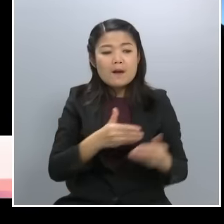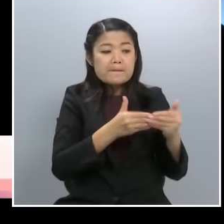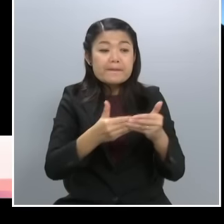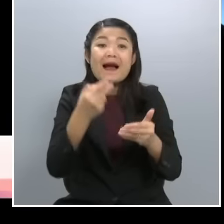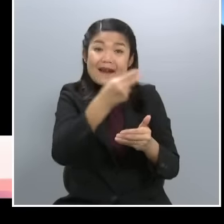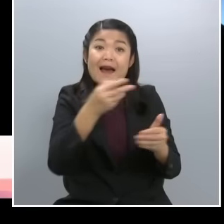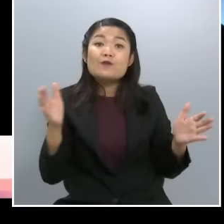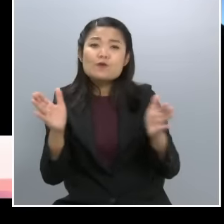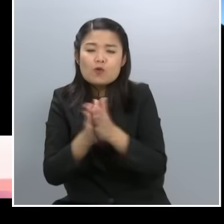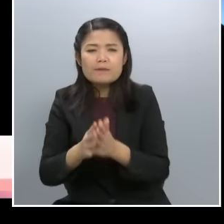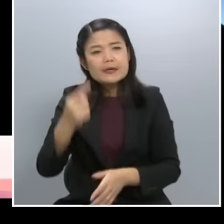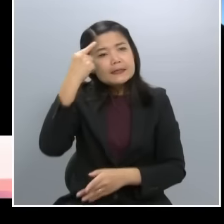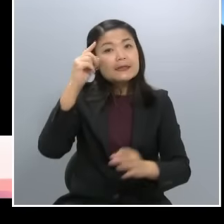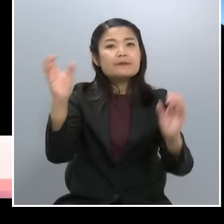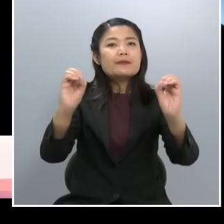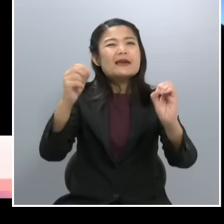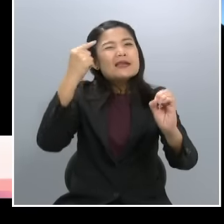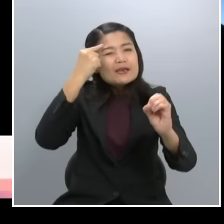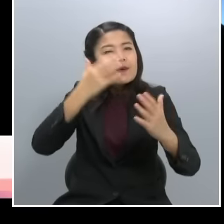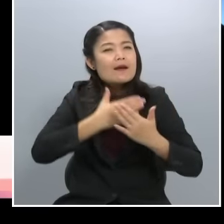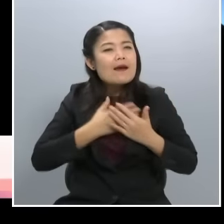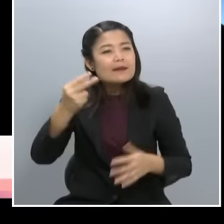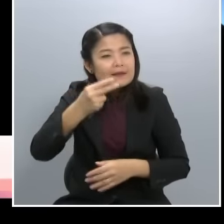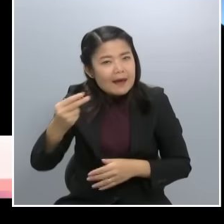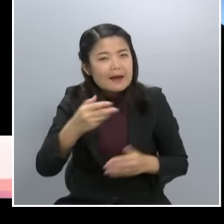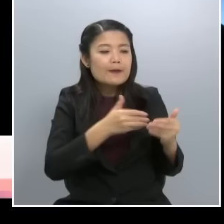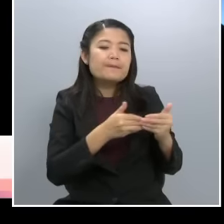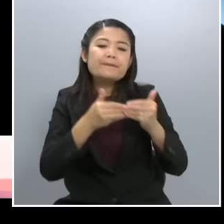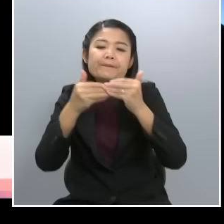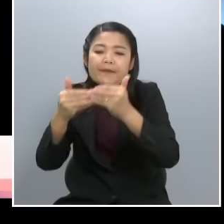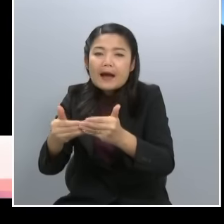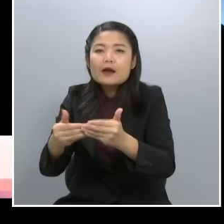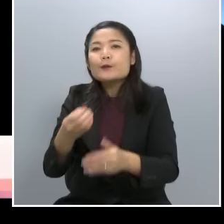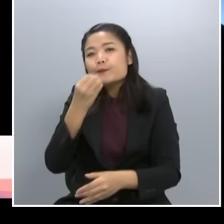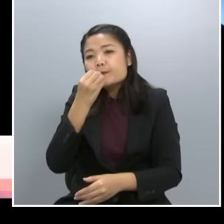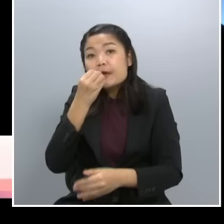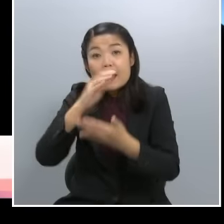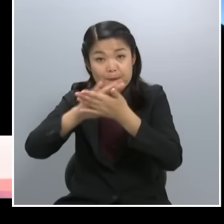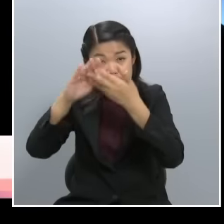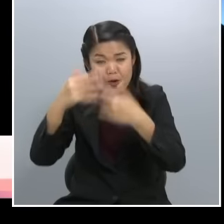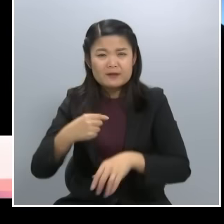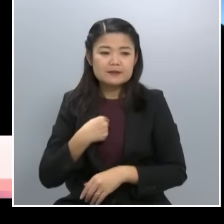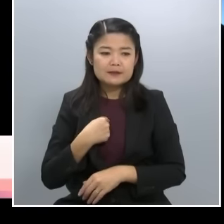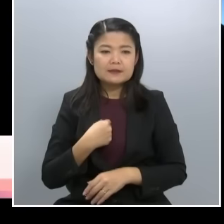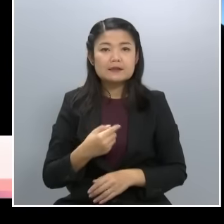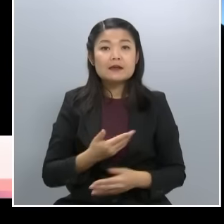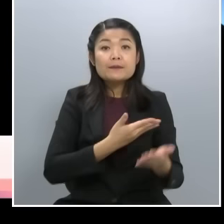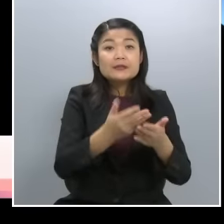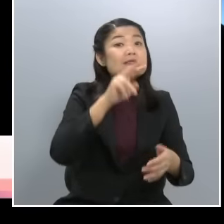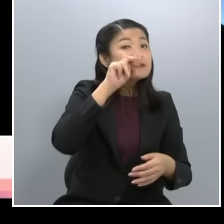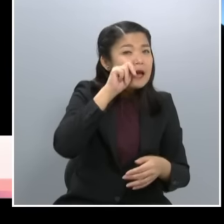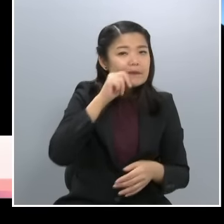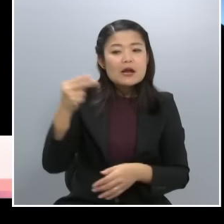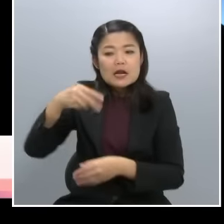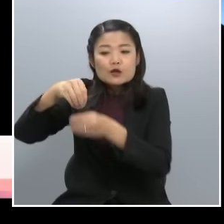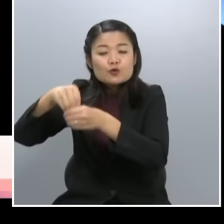ไก่ด้วยพี่ก็ไม่ได้คิดอะไรคิดว่าเค้ารักหลานเราอ่ะนะพี่ก็พาไปพอพอกินไก่เสร็จเบอกว่าเดี๋ยวไปซื้อน้ำนะหลานน่ะอยู่คุยกับ